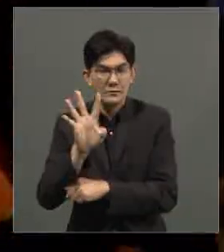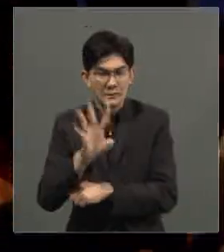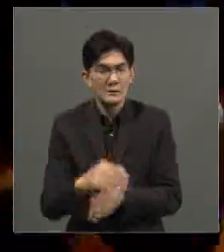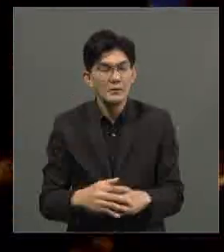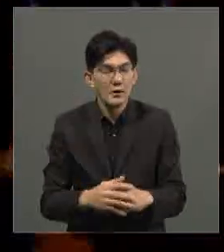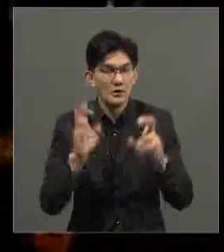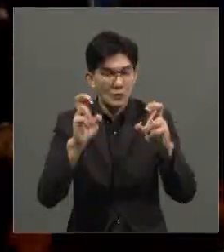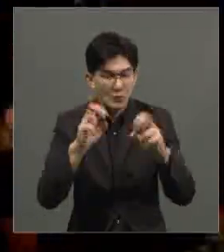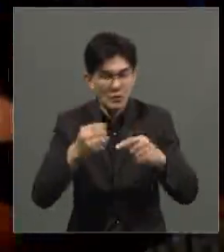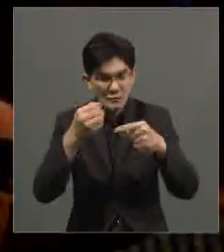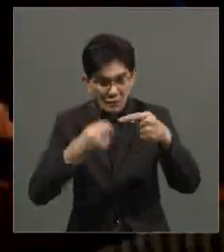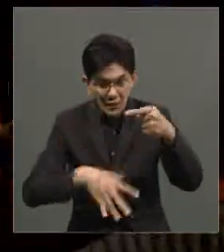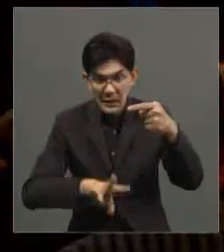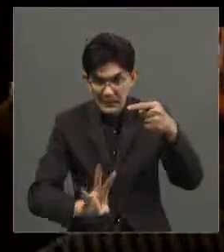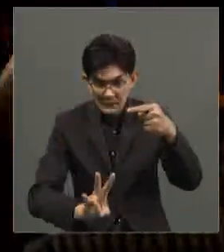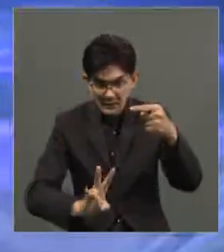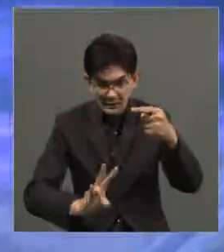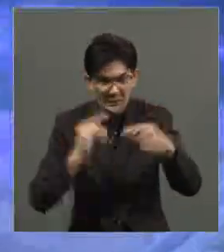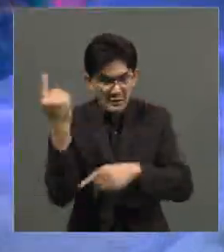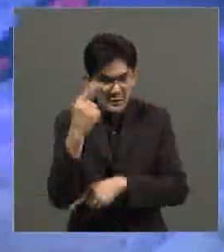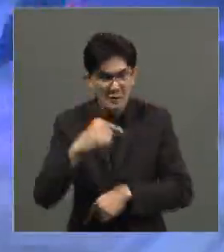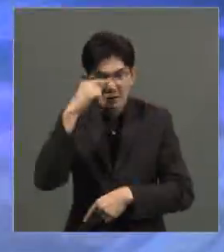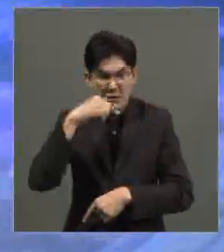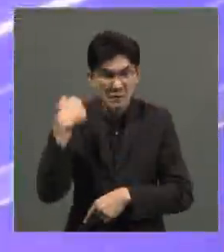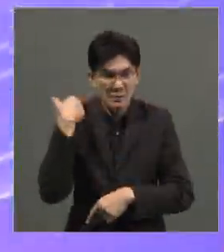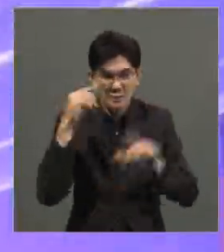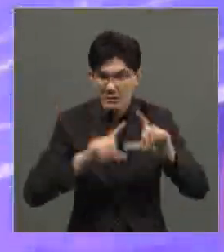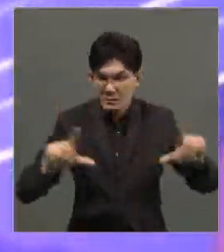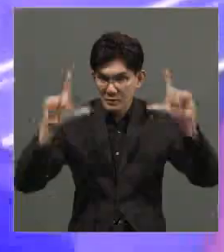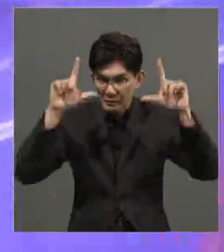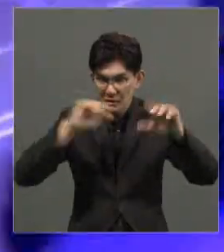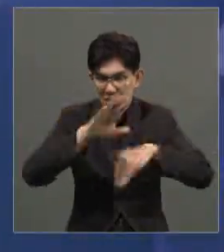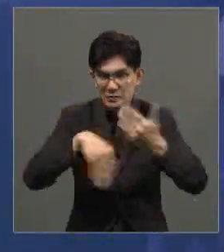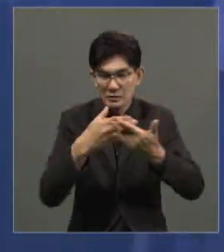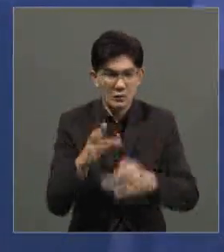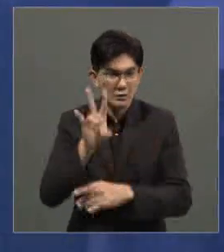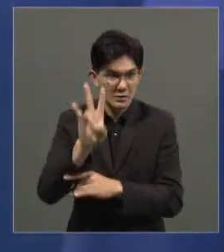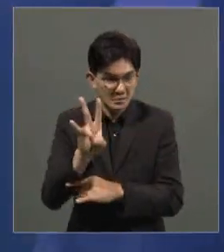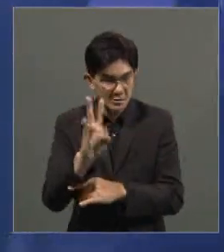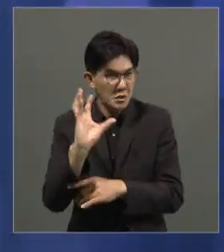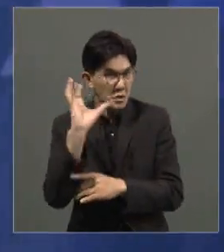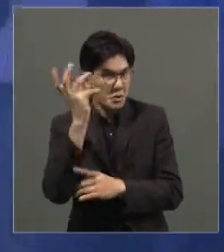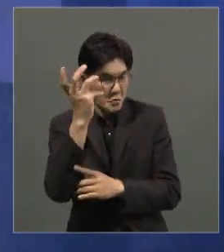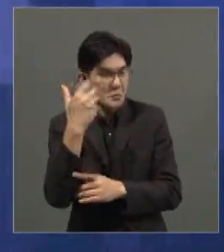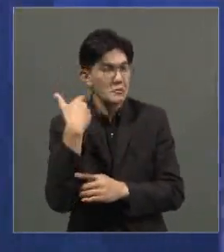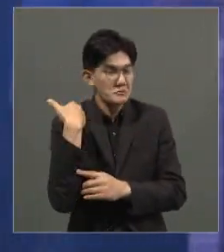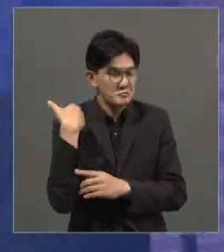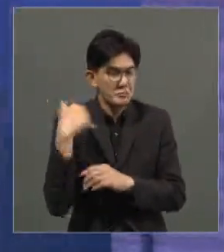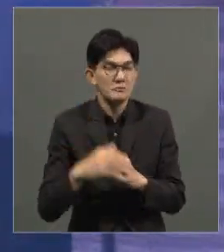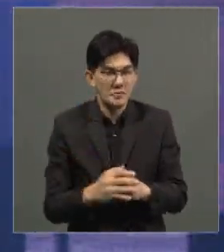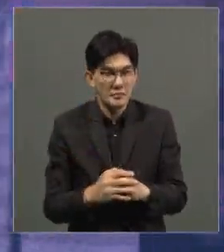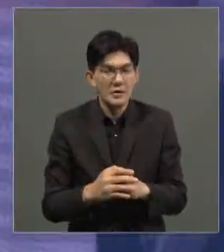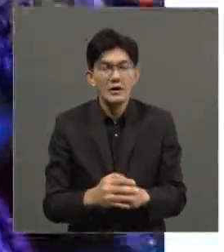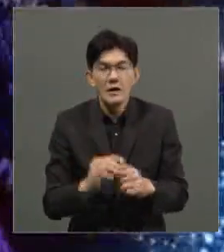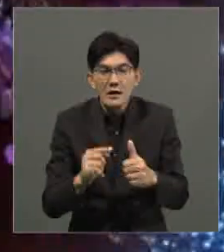คิด7 Wonder of Thailand หยิบยกไฮไลท์7งานเทศกาลใหญ่ระดับ World Class ส่งท้ายปีเ